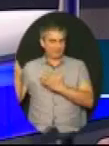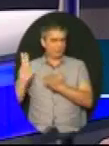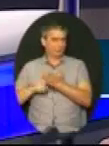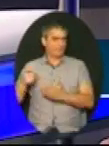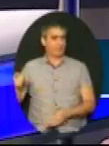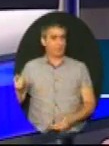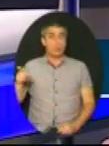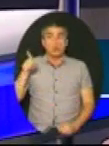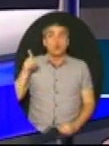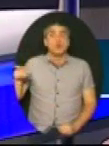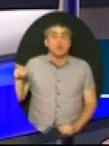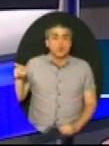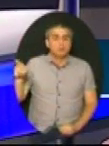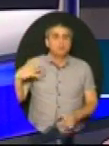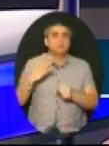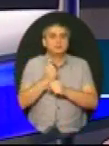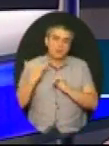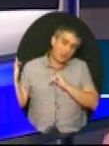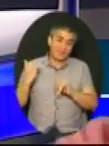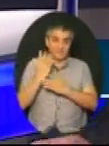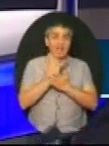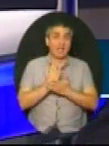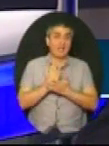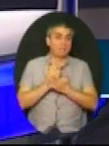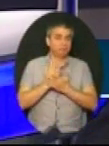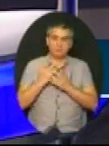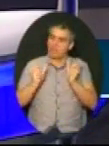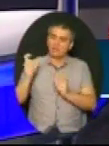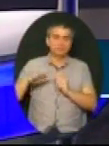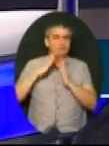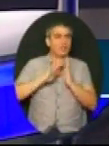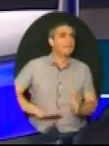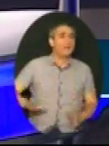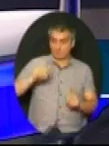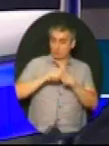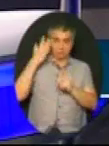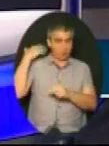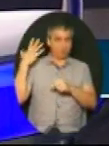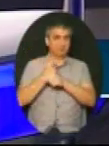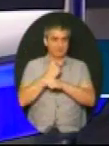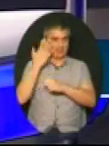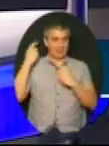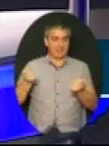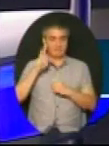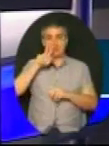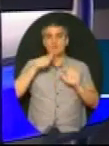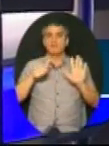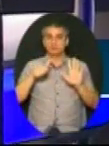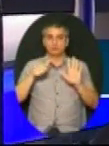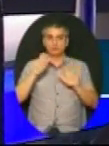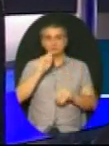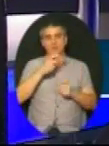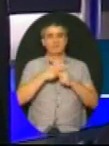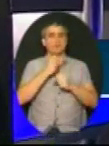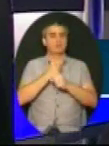המגיע לו, הוא היה מצליח להביא חלק מתושבי הפריפריה, כמו שהוא הצליח נכון. בקמפיין ב-2006 לתבועת